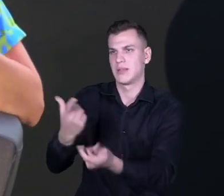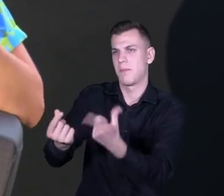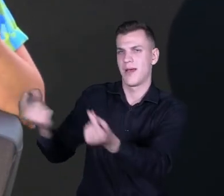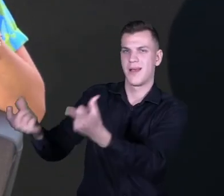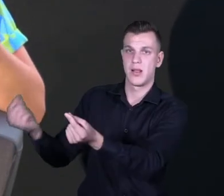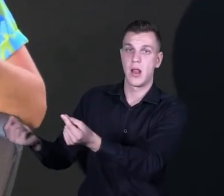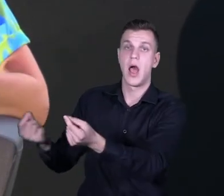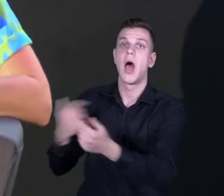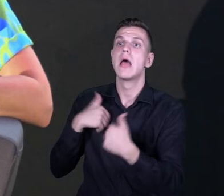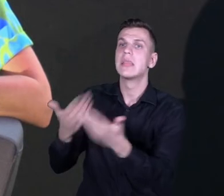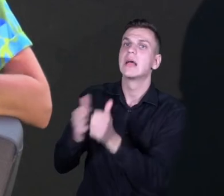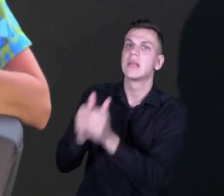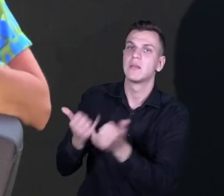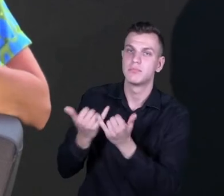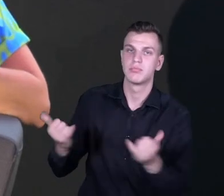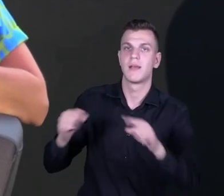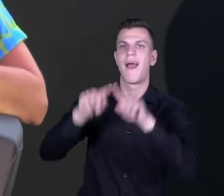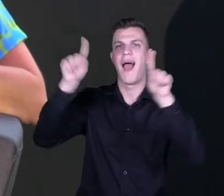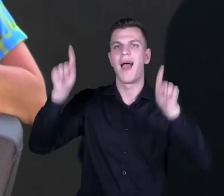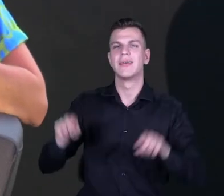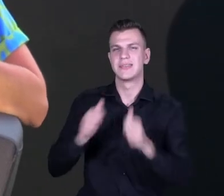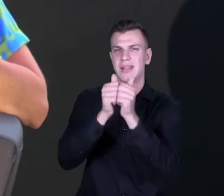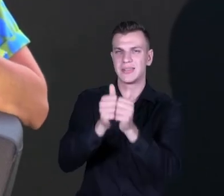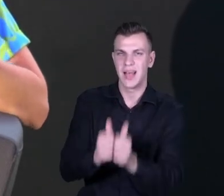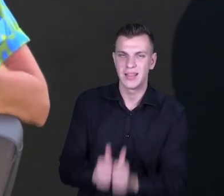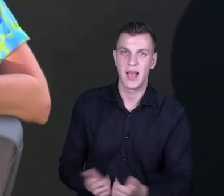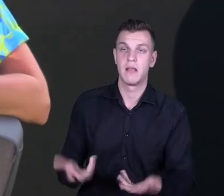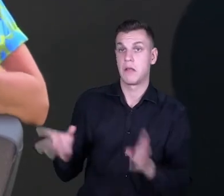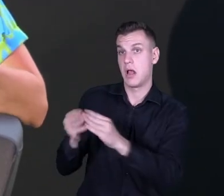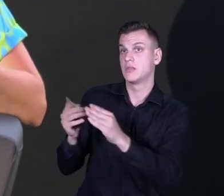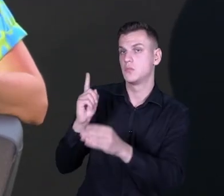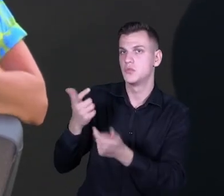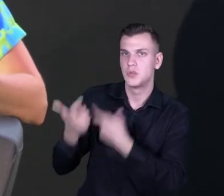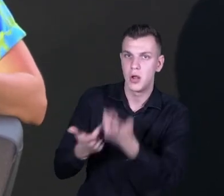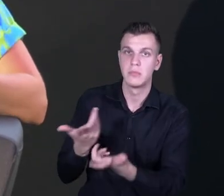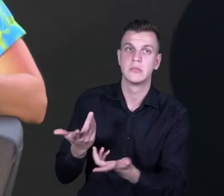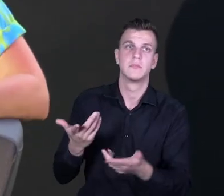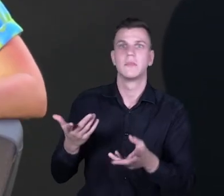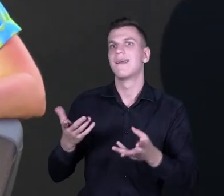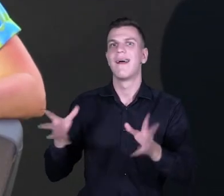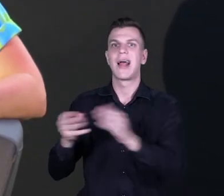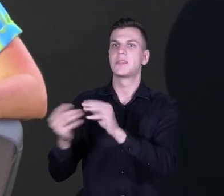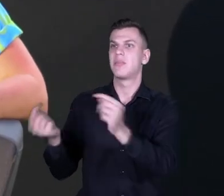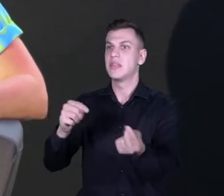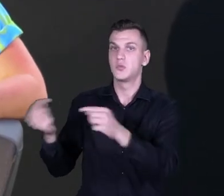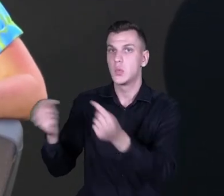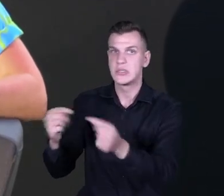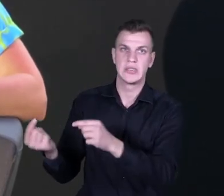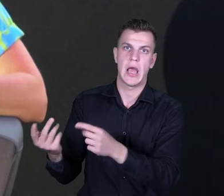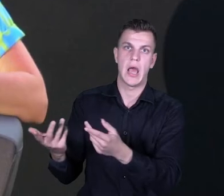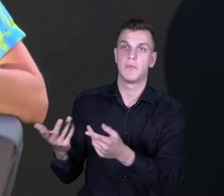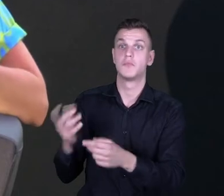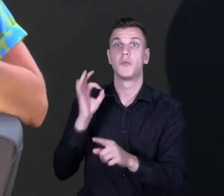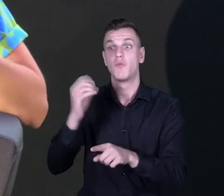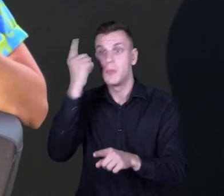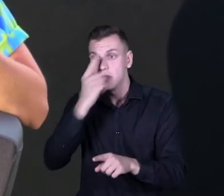aktywności wymyślaliśmy, czy to karty pracy, które wspólnie można było rozwiązać, czy dyskusje, na których też można było tu wymienić się swoimi